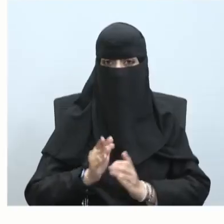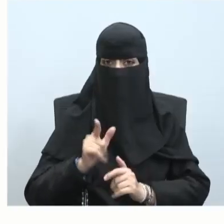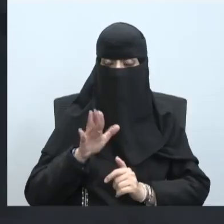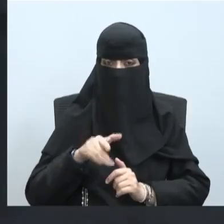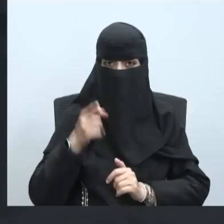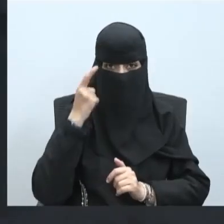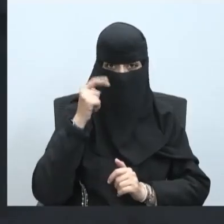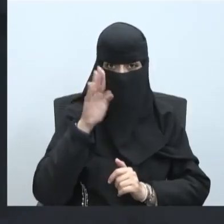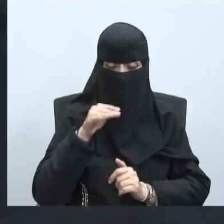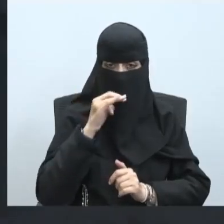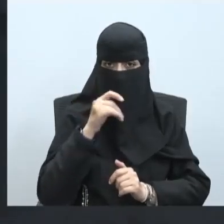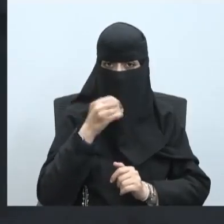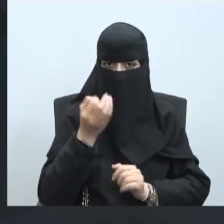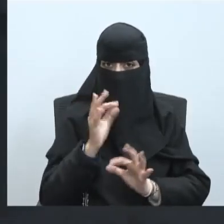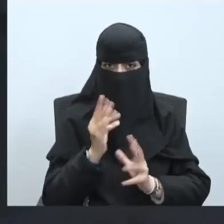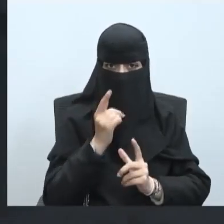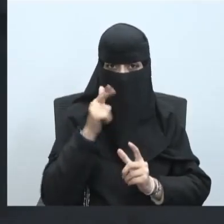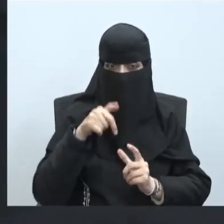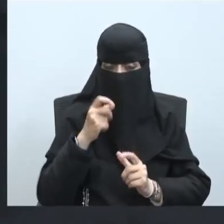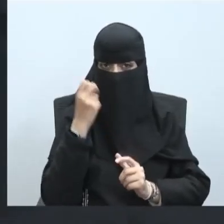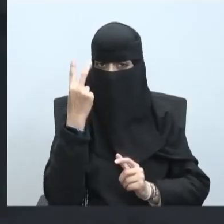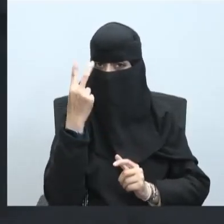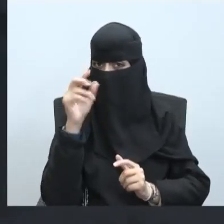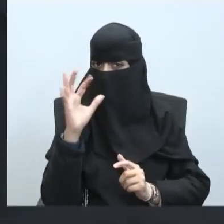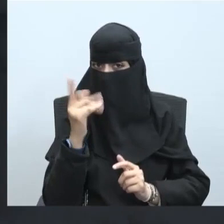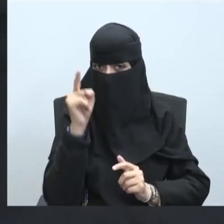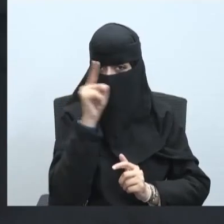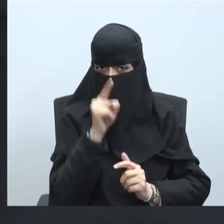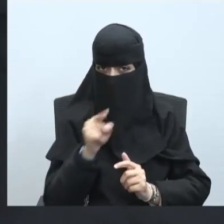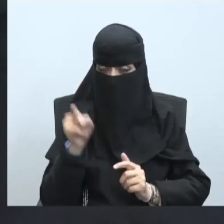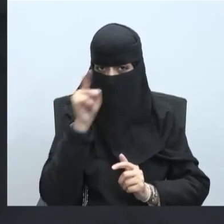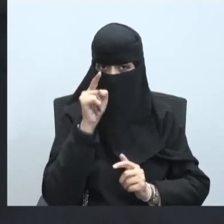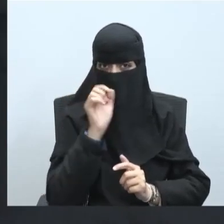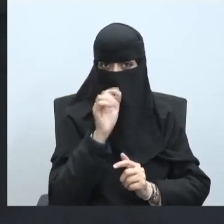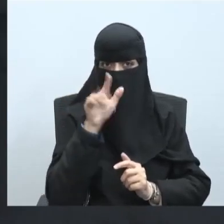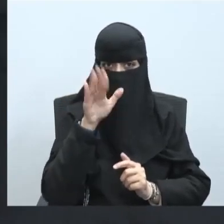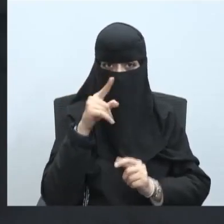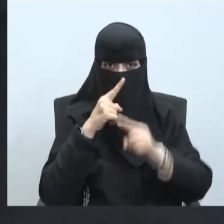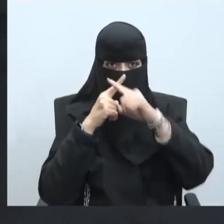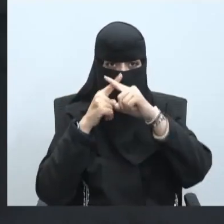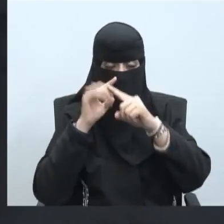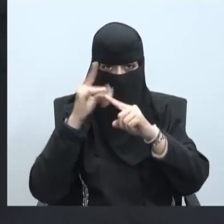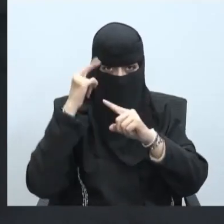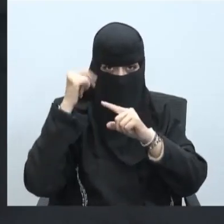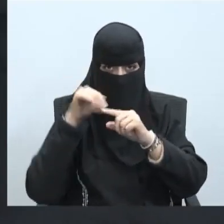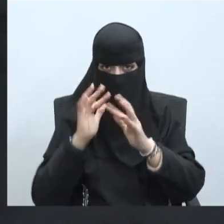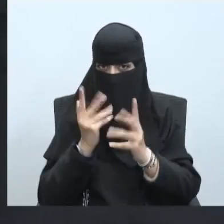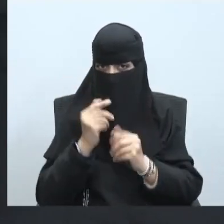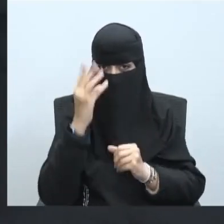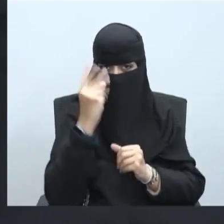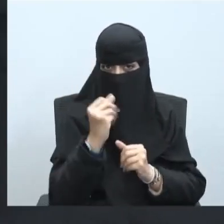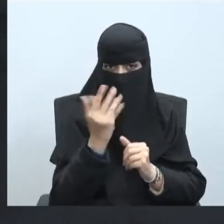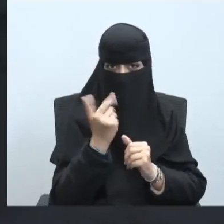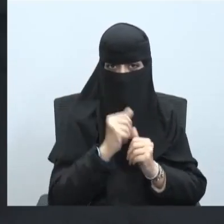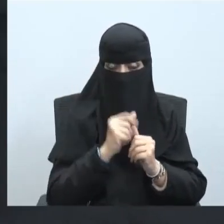هاي يا ابطال حددت العملات النقديه من فئه ريالام وضعته عليها علامه اكس كم عددها يا ابطال